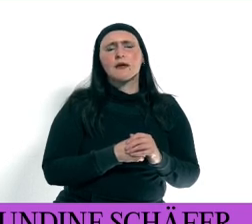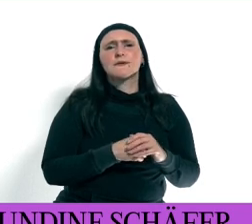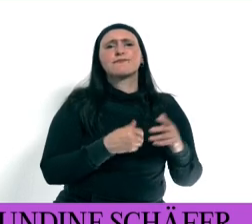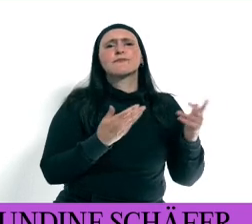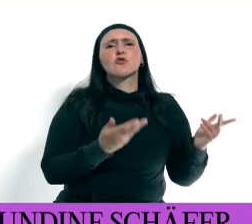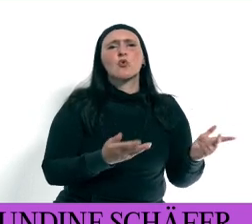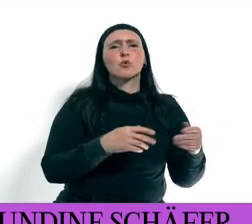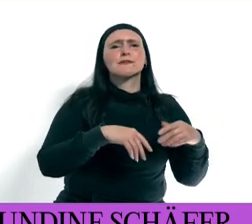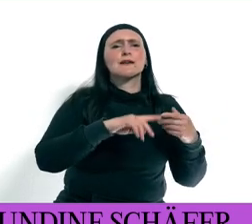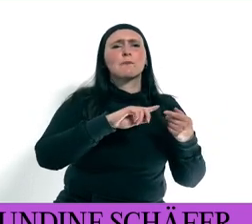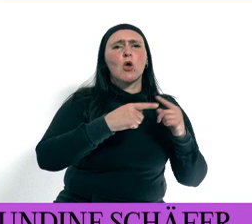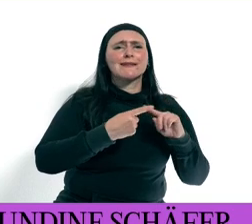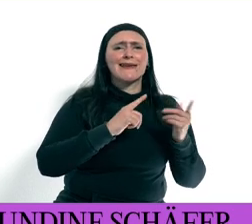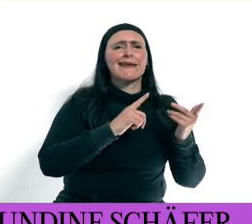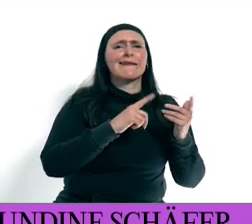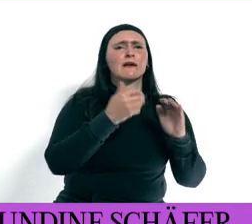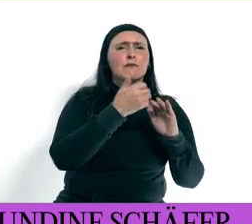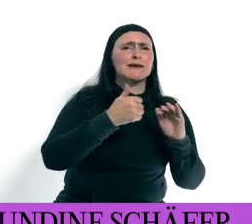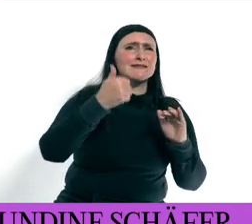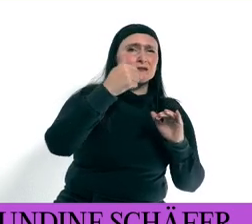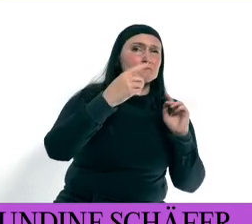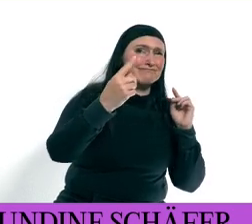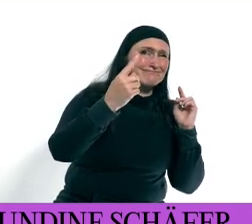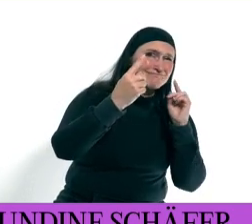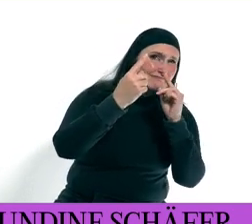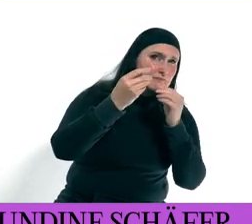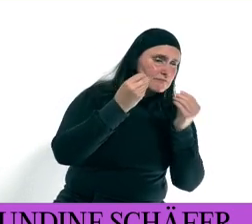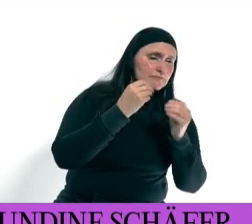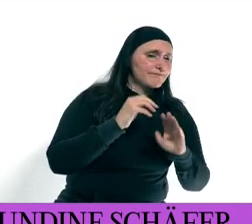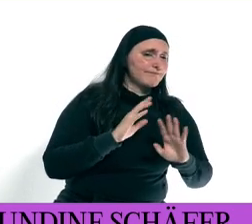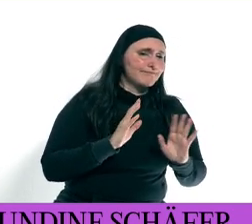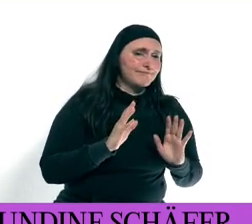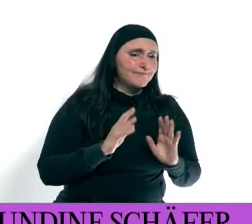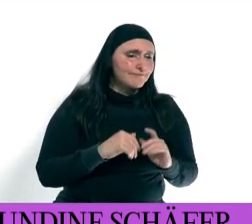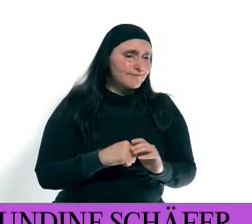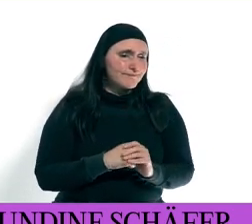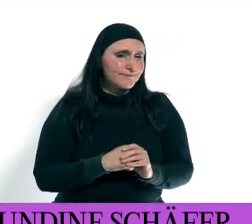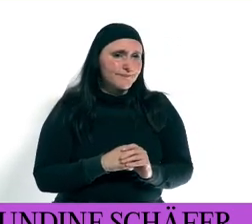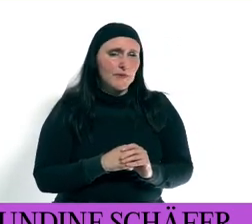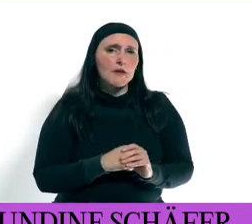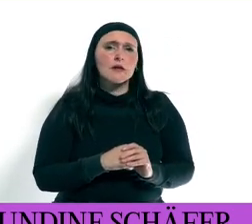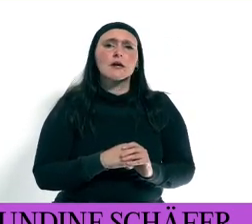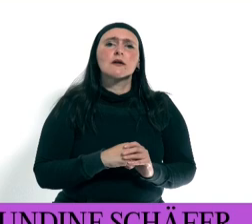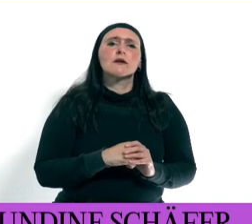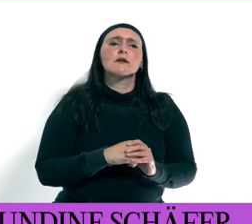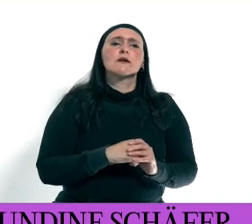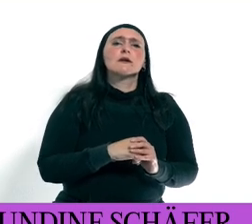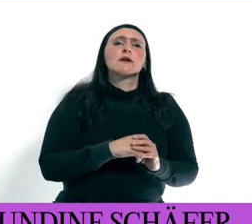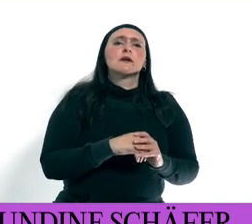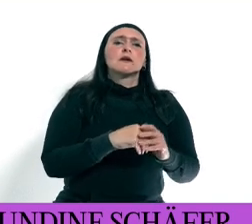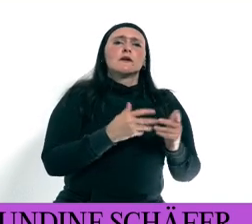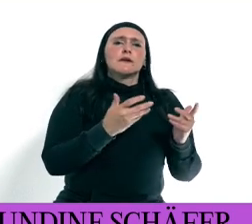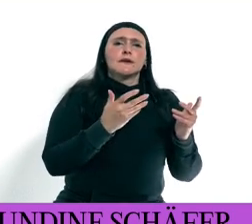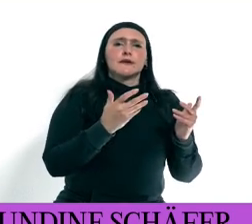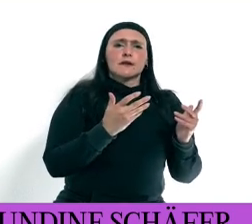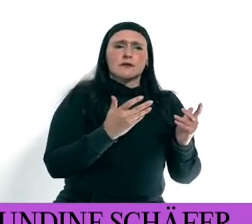in der Entwicklung unseres Landes. Es ist nicht eine direkte Konfrontation, wenn man so will.